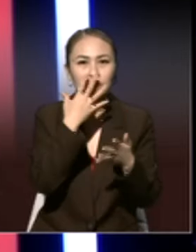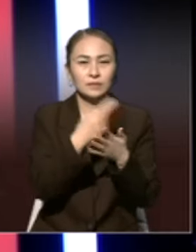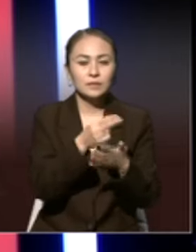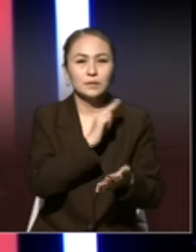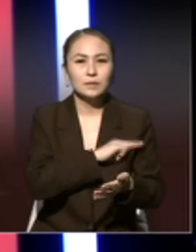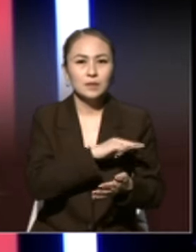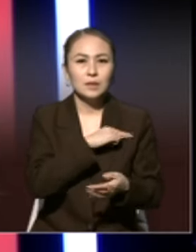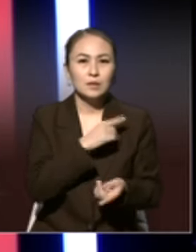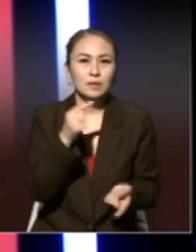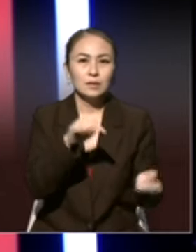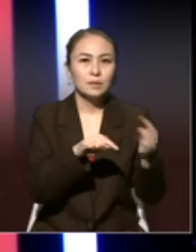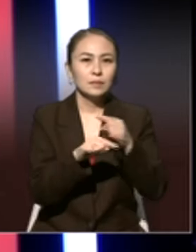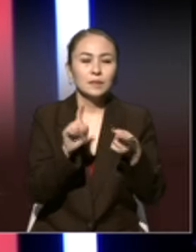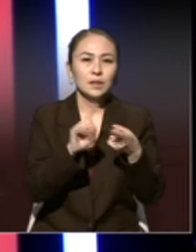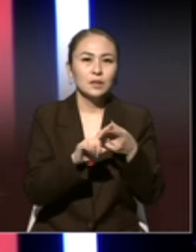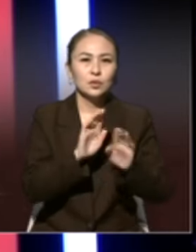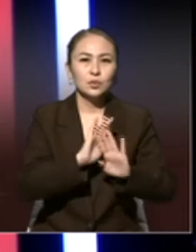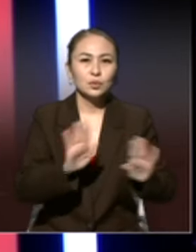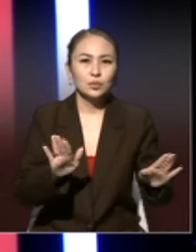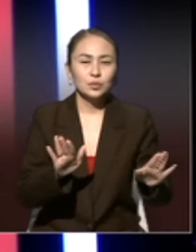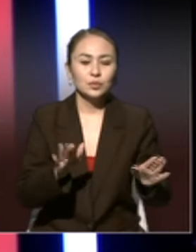де өзара байланыс жоқ деп